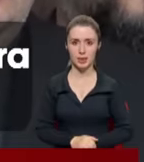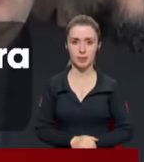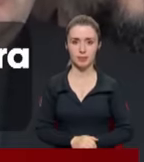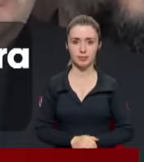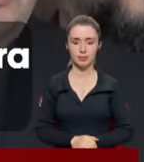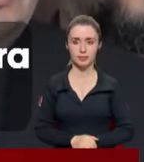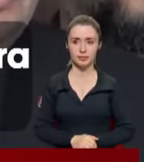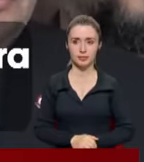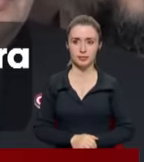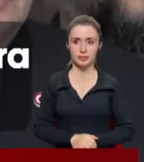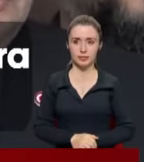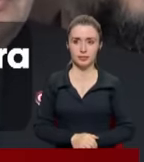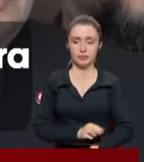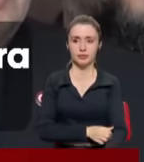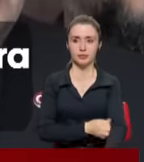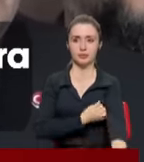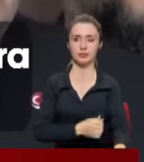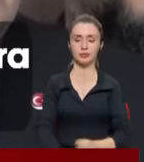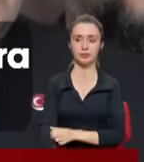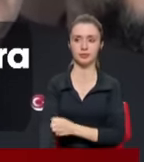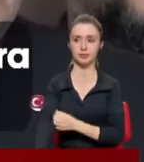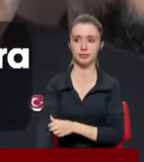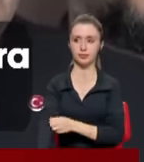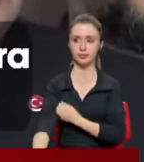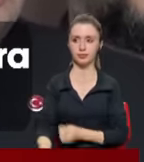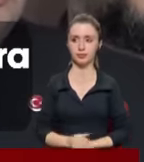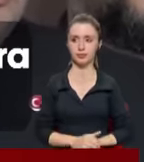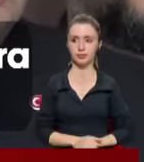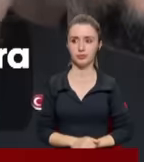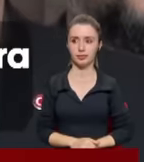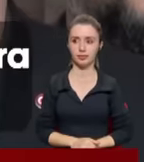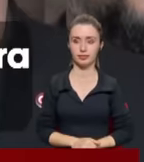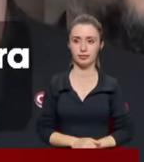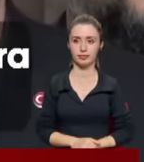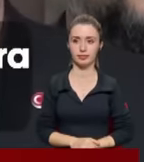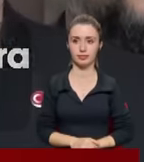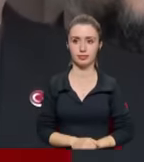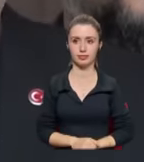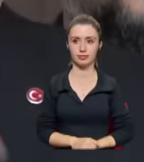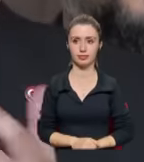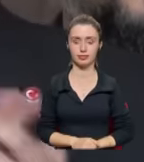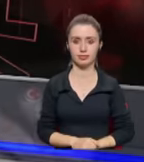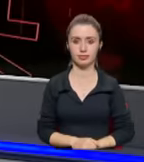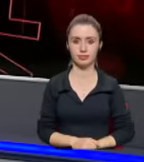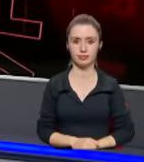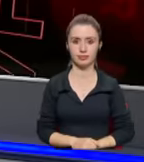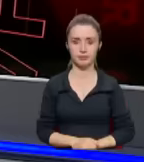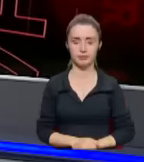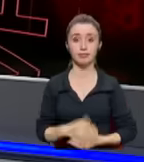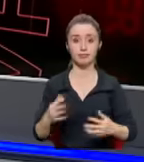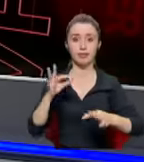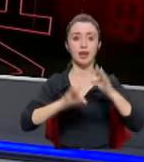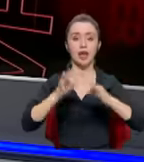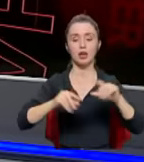üniversite öğrencilerimize 31 Mart'tan sonra ulaşım ücretsiz olac